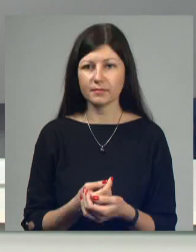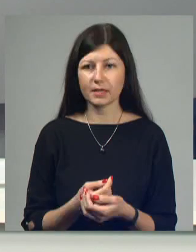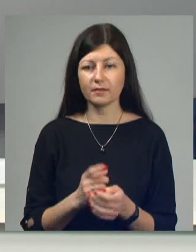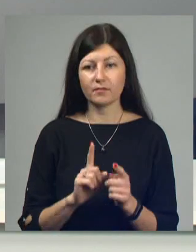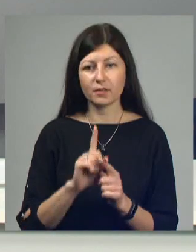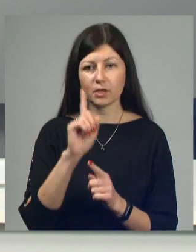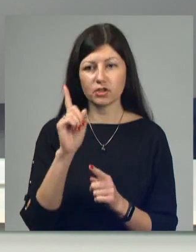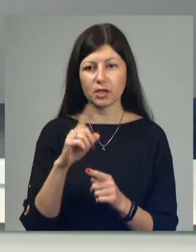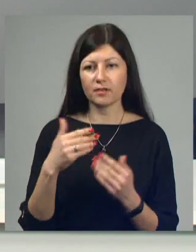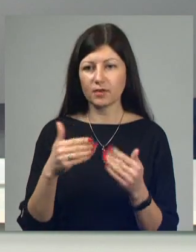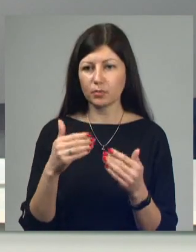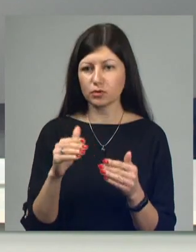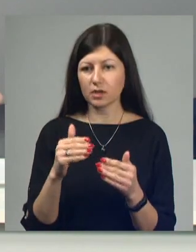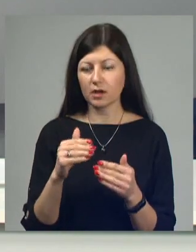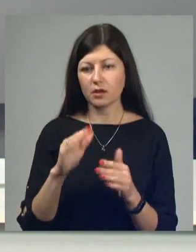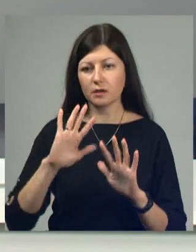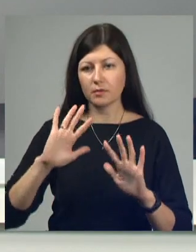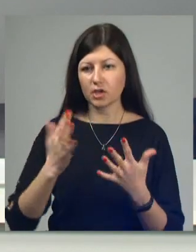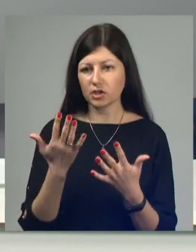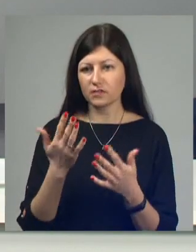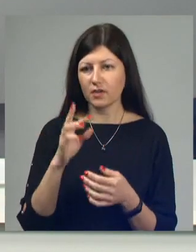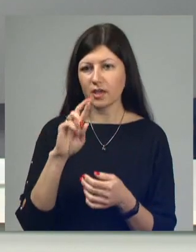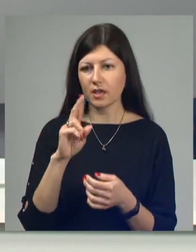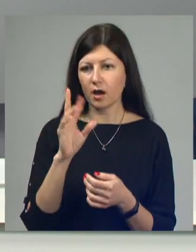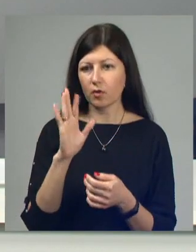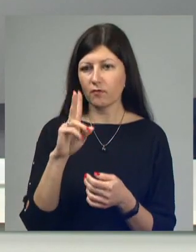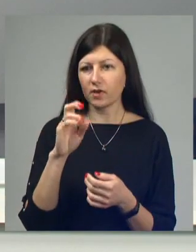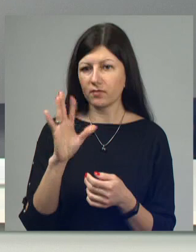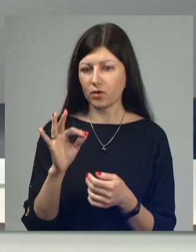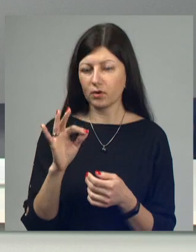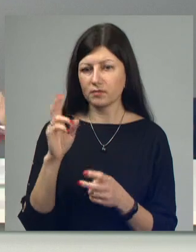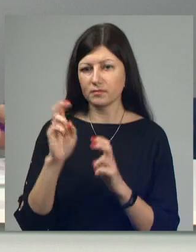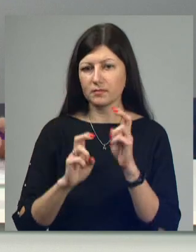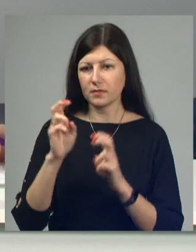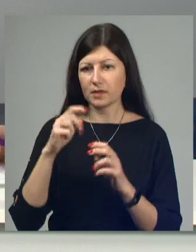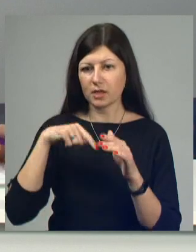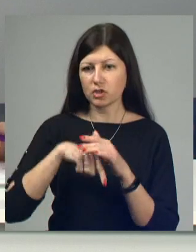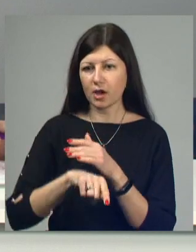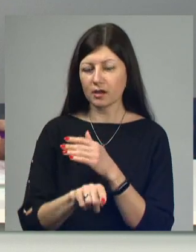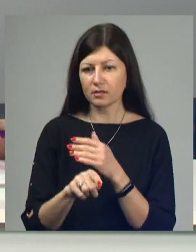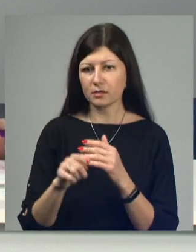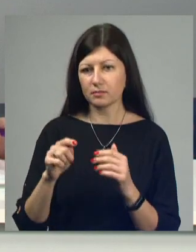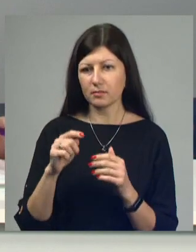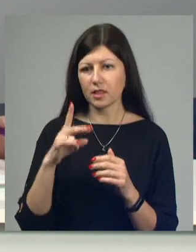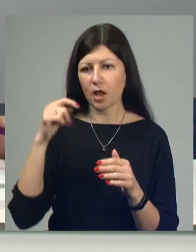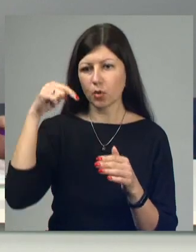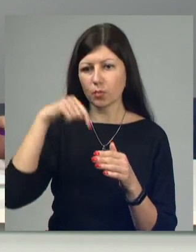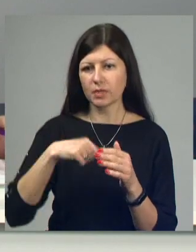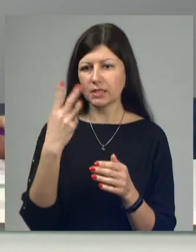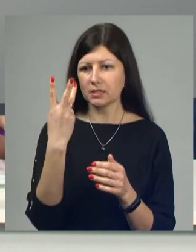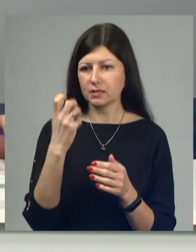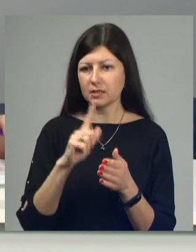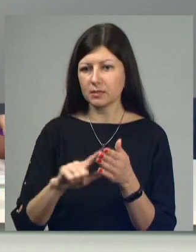В начале выпуска о происшествии на Яковлевском горно-обогатительном комбинате. Напомним, там в одной из шахт на глубине